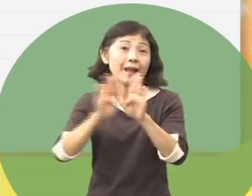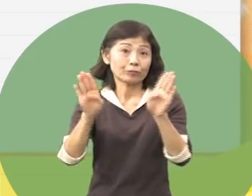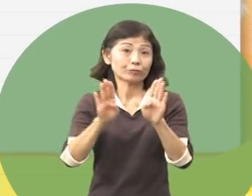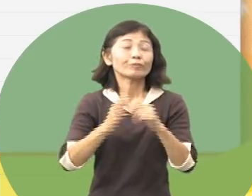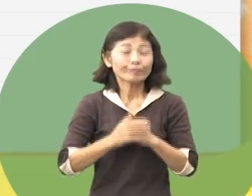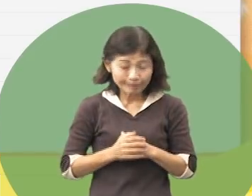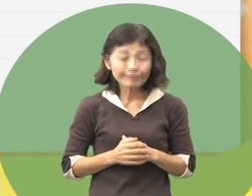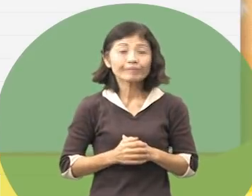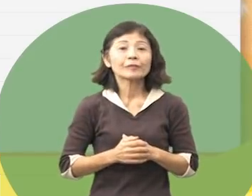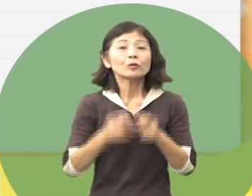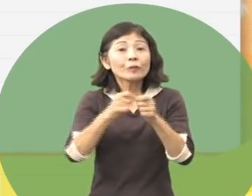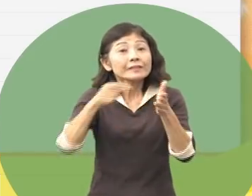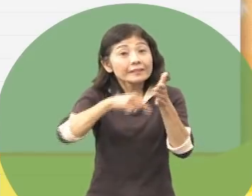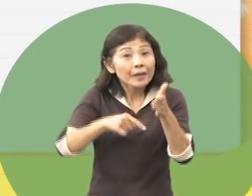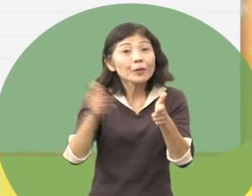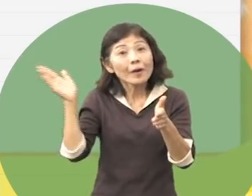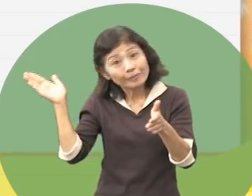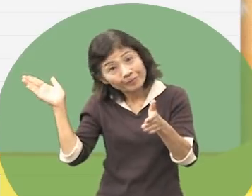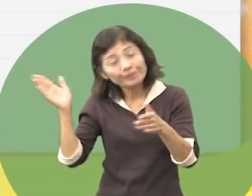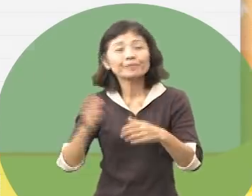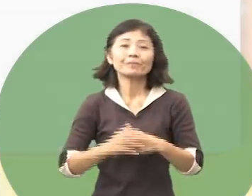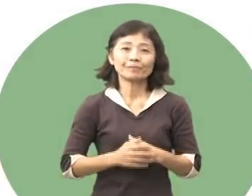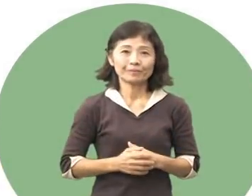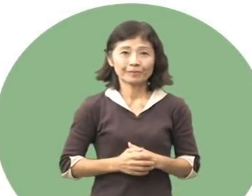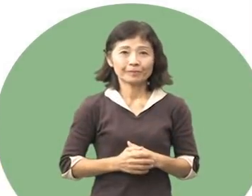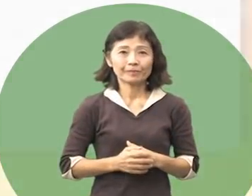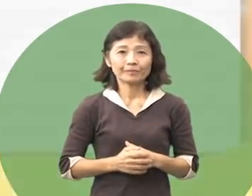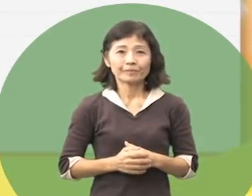。詳しくはご覧のところまで。